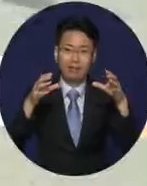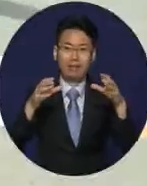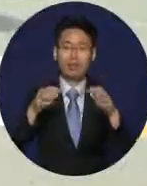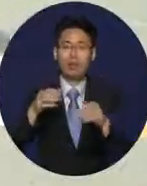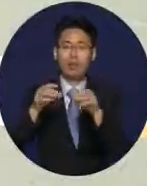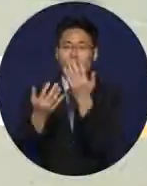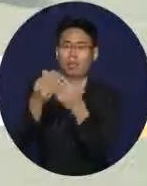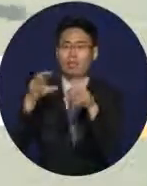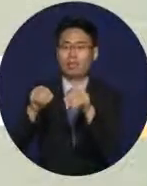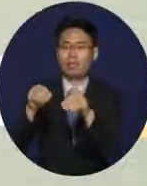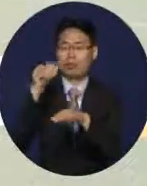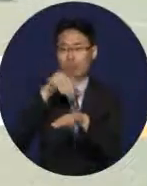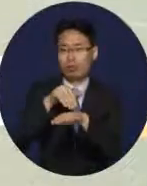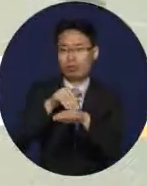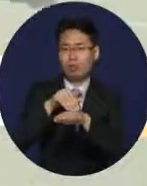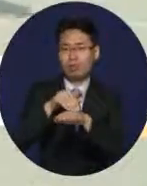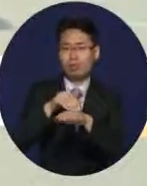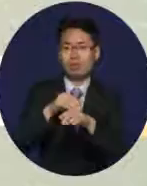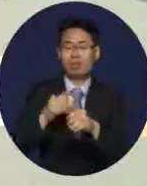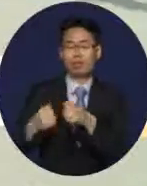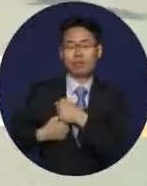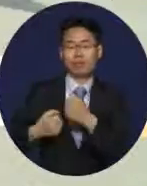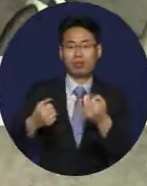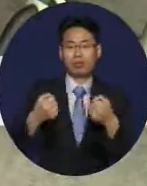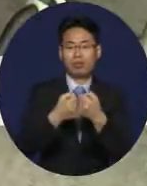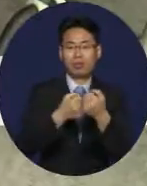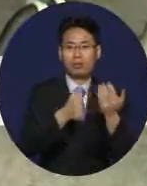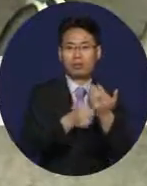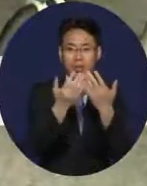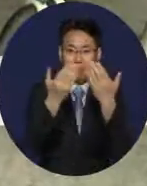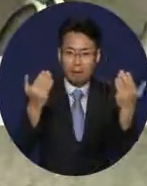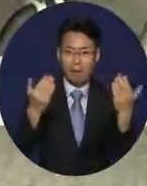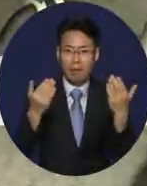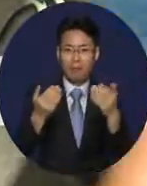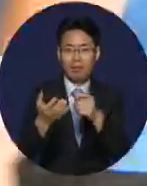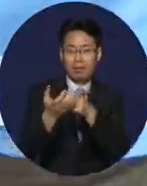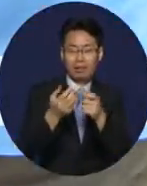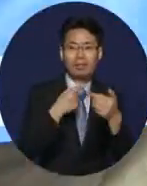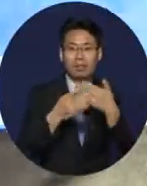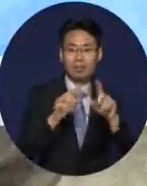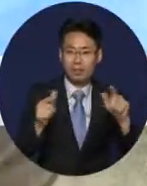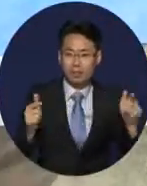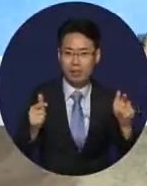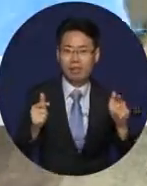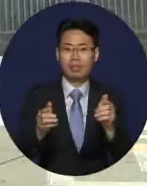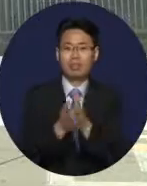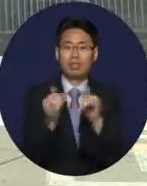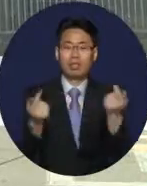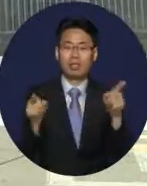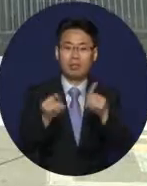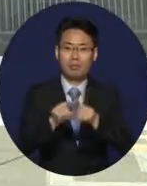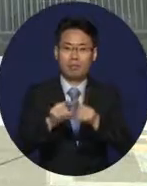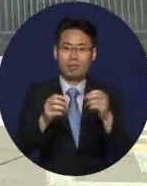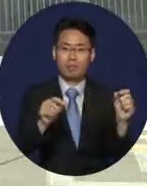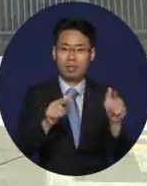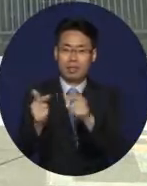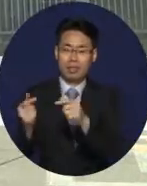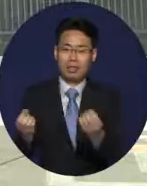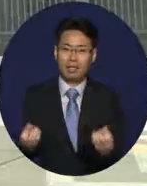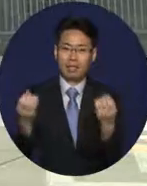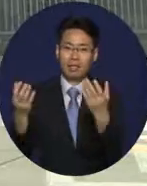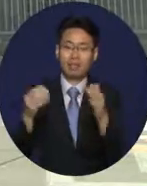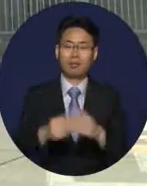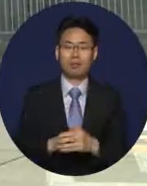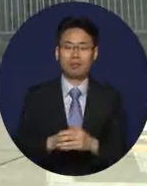테러 및 화재 진압 실제 훈련 등을 비롯해 군 전투 장비 시연, 서바이벌 사격 체험 등 시민과 함께하는 다양한